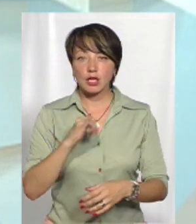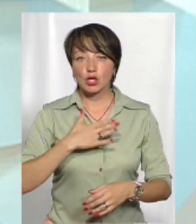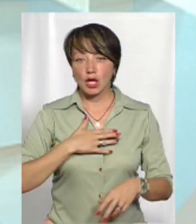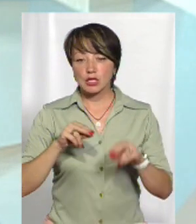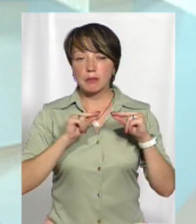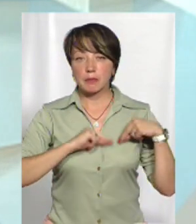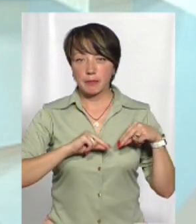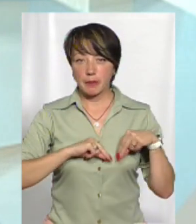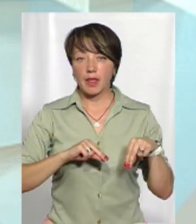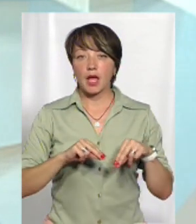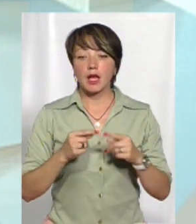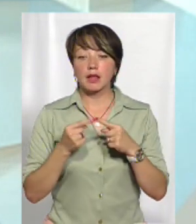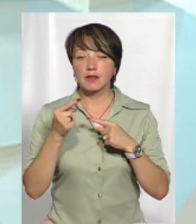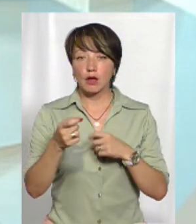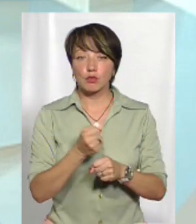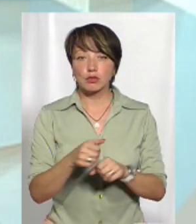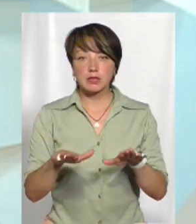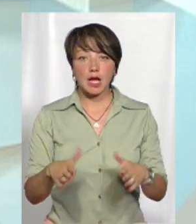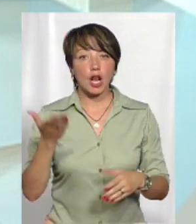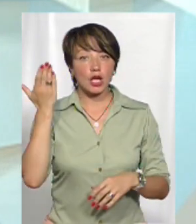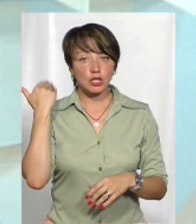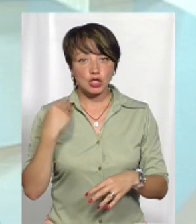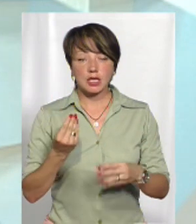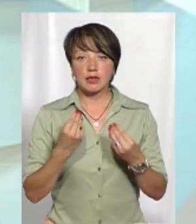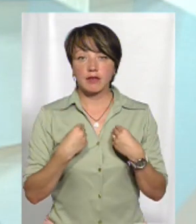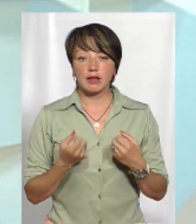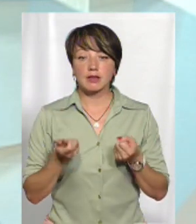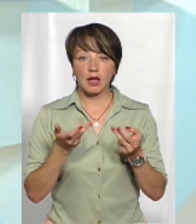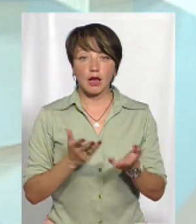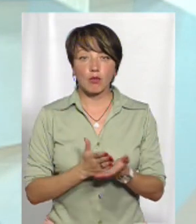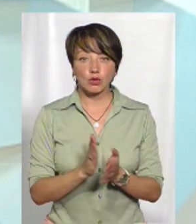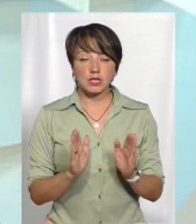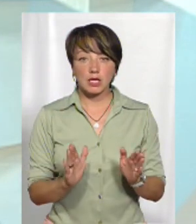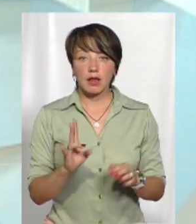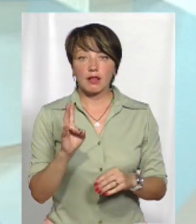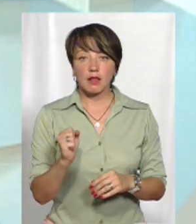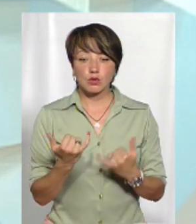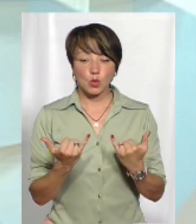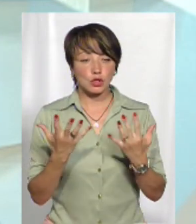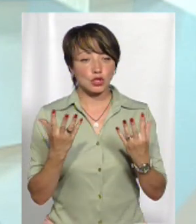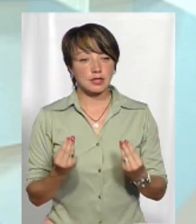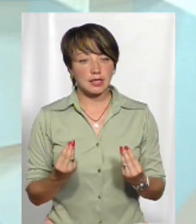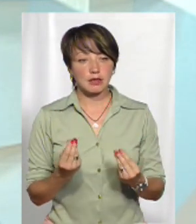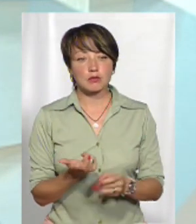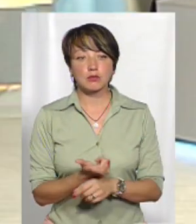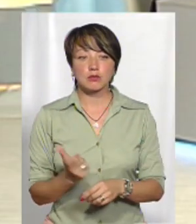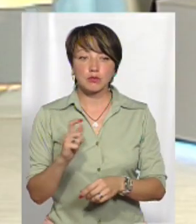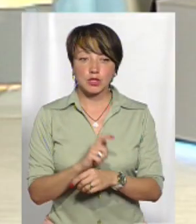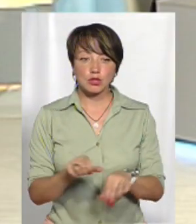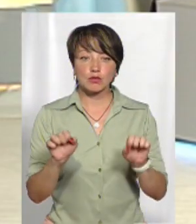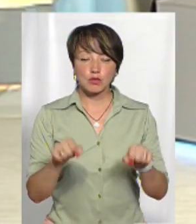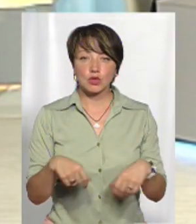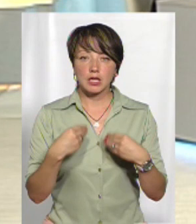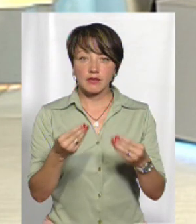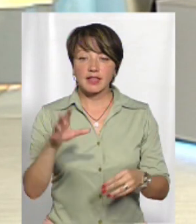наші спеціалісти вже на віддалених робочих місцях, якщо раніше ми надавали декілька послуг тільки, то на сьогоднішній день вони вже